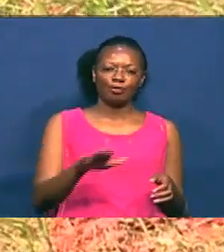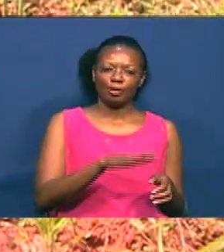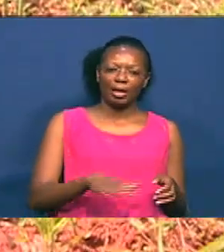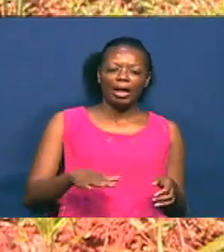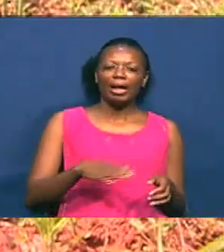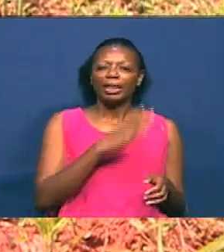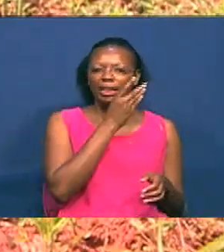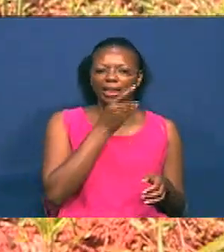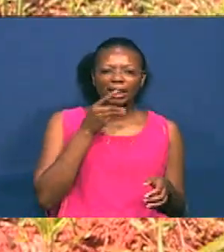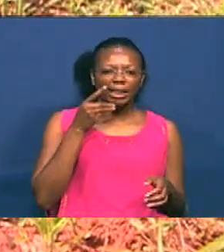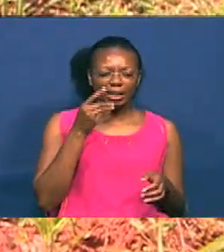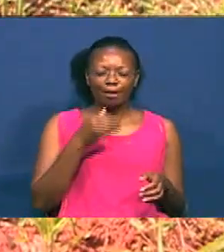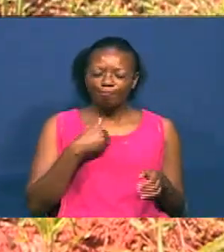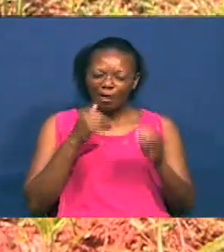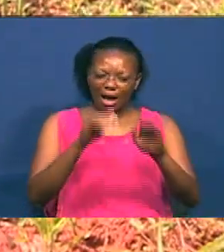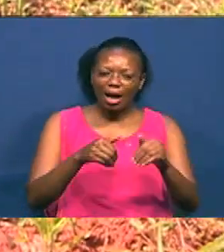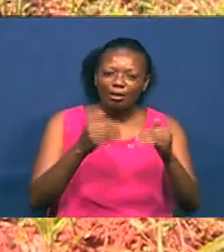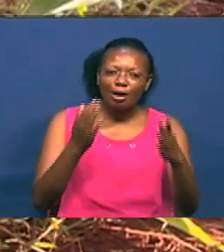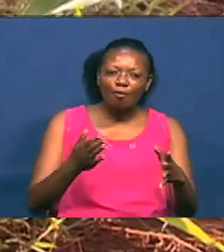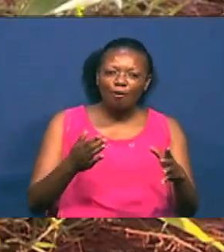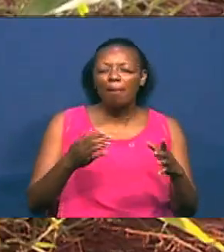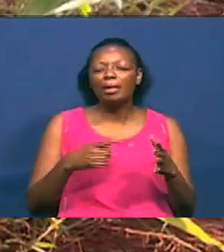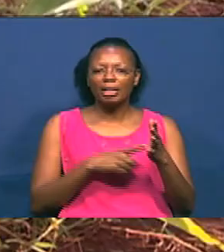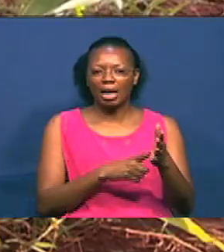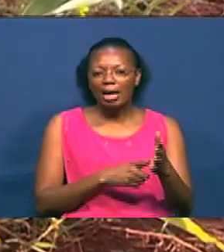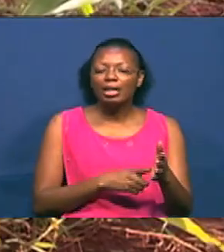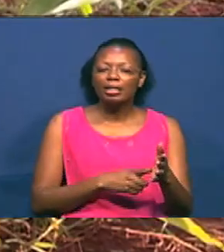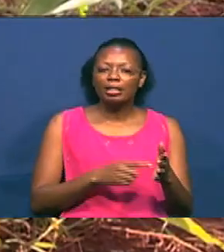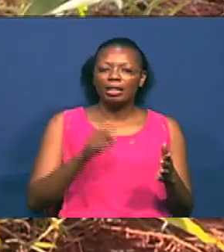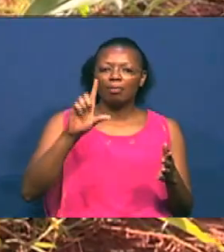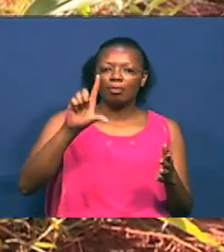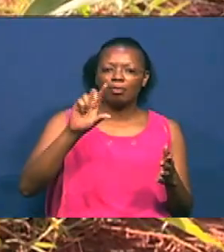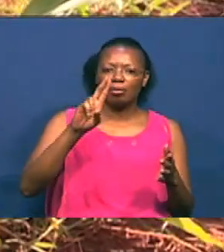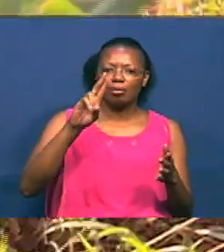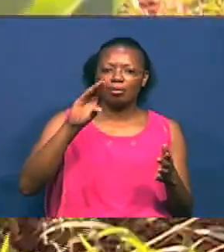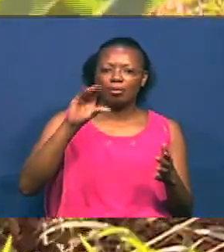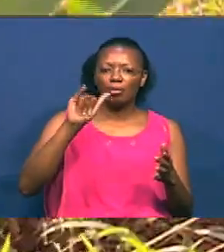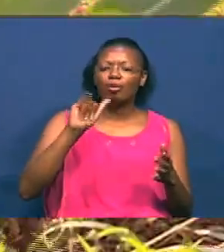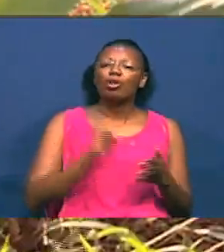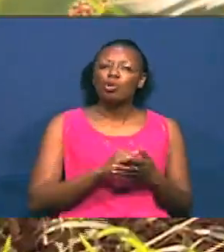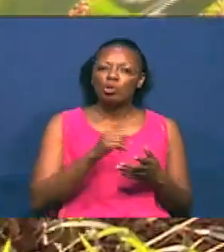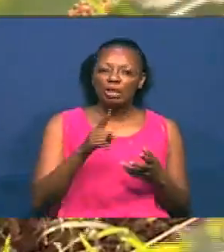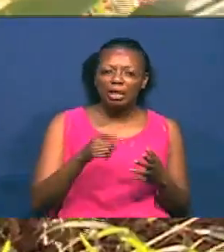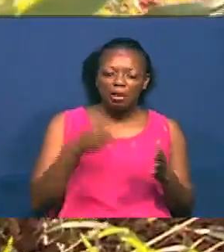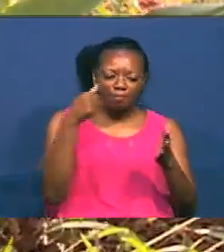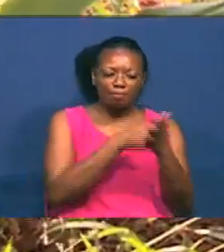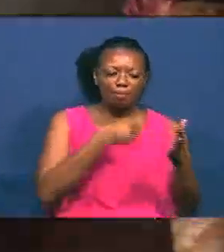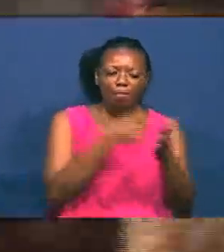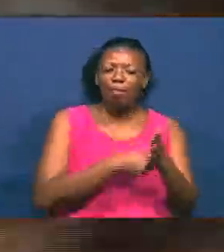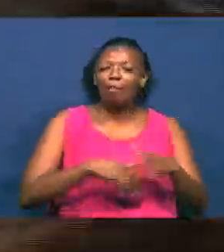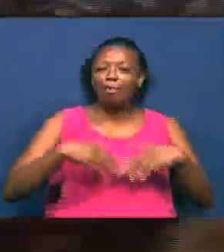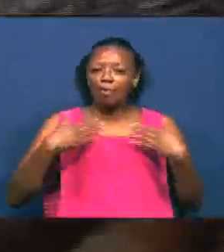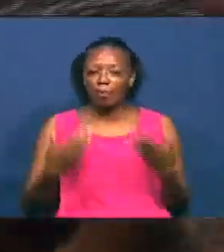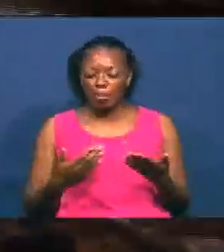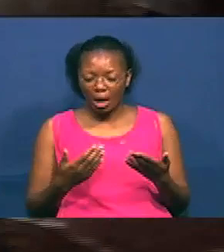kame, bado wakulima wengi kama Lucy hutafuta mbinu mbalimbali za kupata maji kwa ajili ya mimea na mifugo